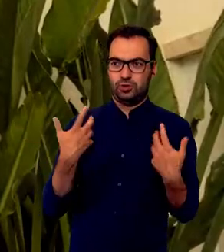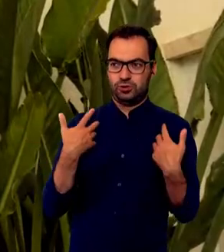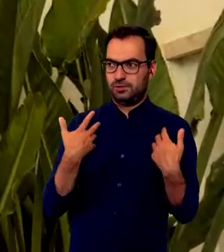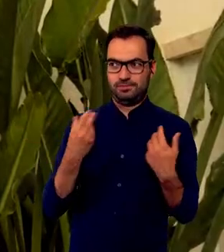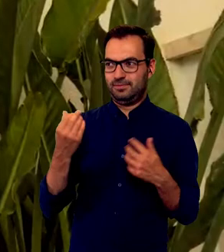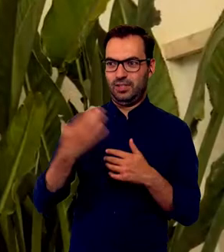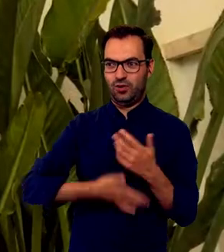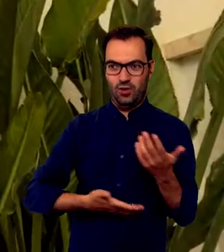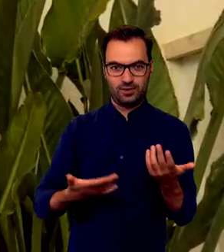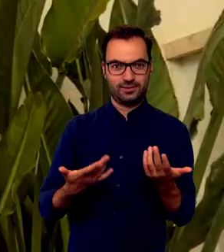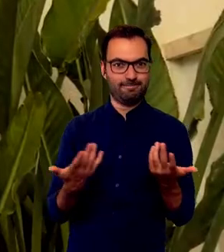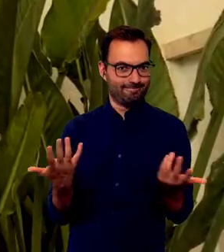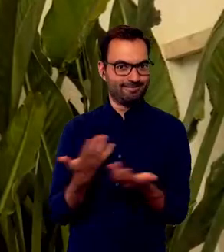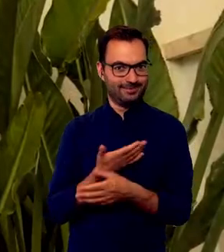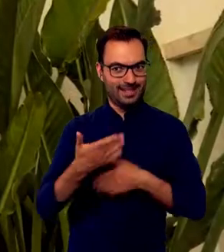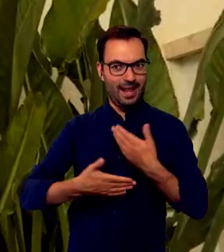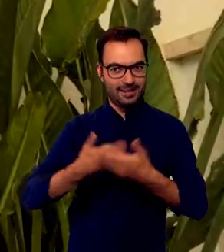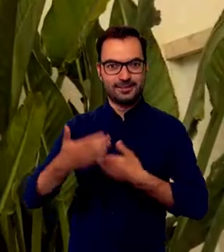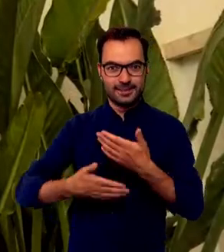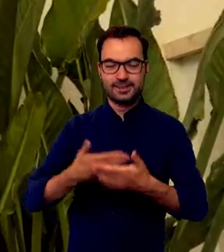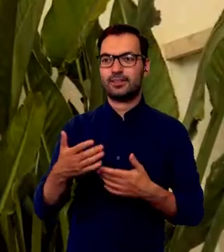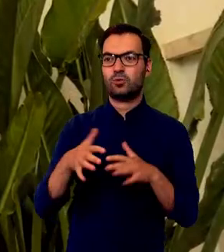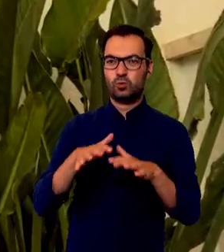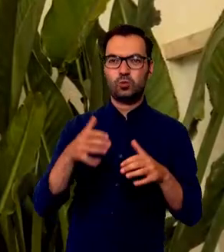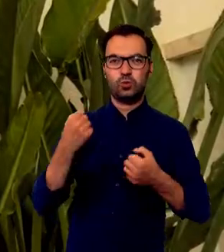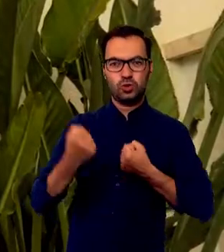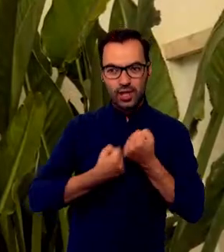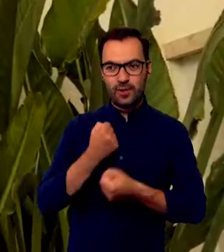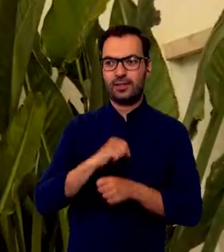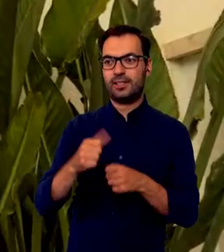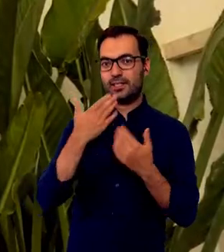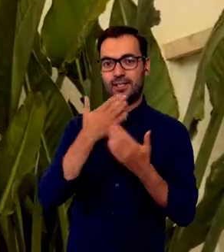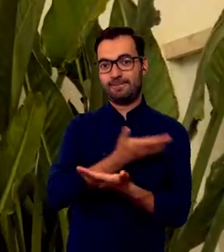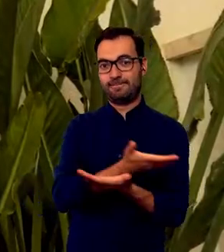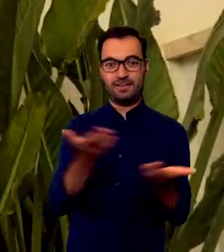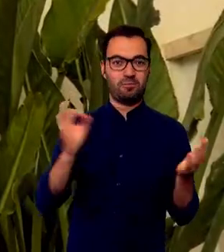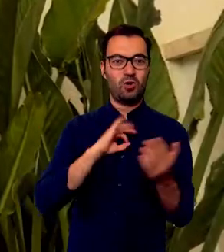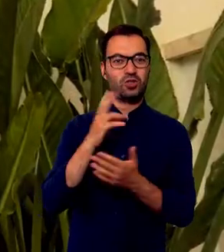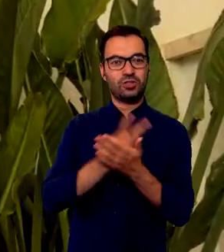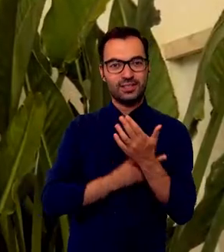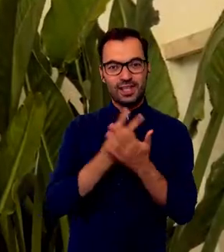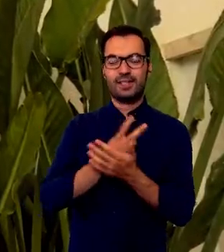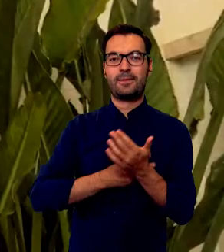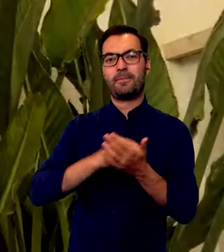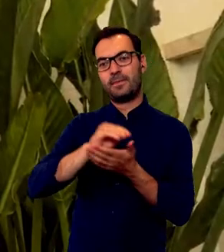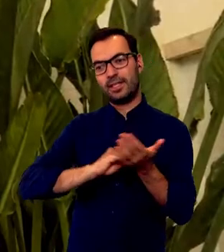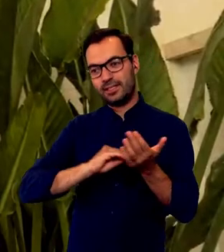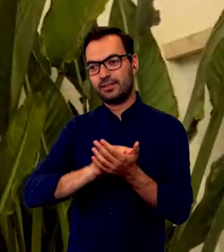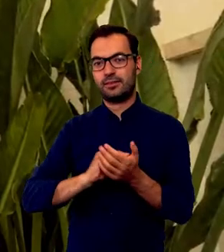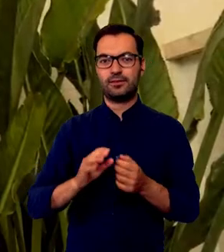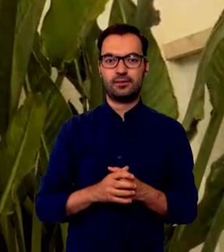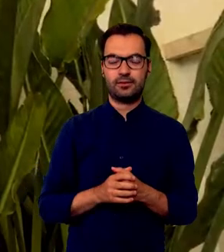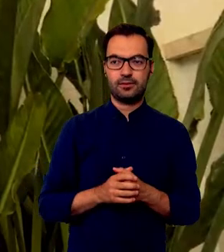czas uważam, że tak wiele się w tym życiu dzieje. Dzięki Państwu, moim czytelnikom, którzy do mnie piszecie, wiem, że